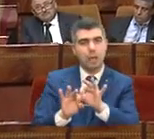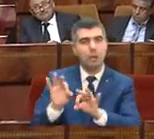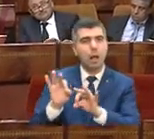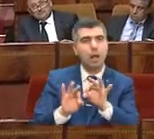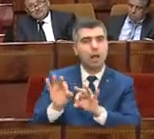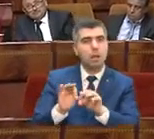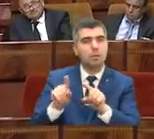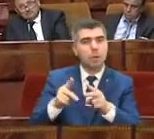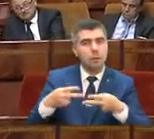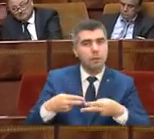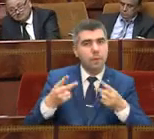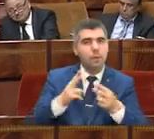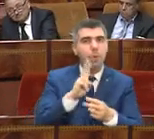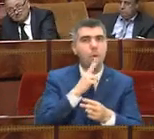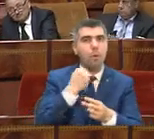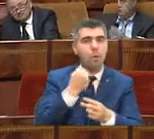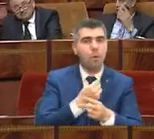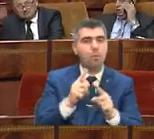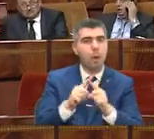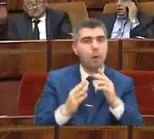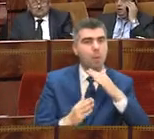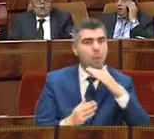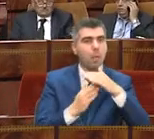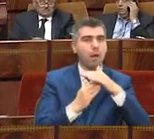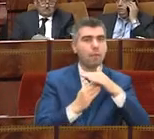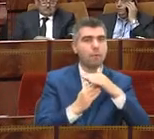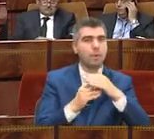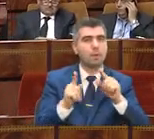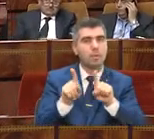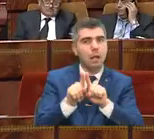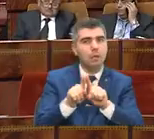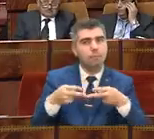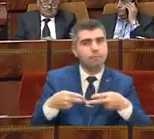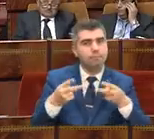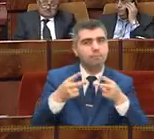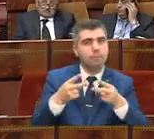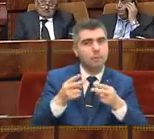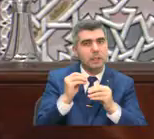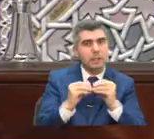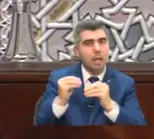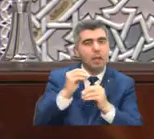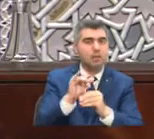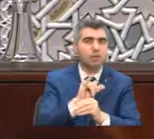ستتخذها حكومتكم للحد من تكلفة هذه الفاتورة وشكرا.